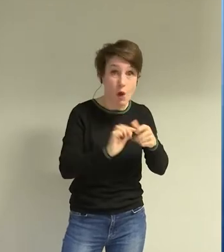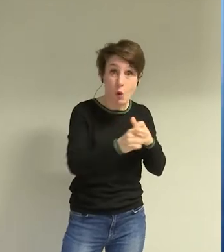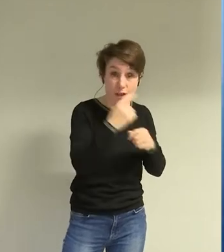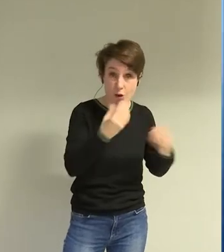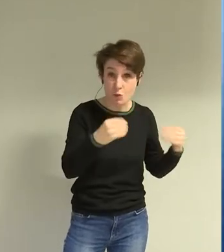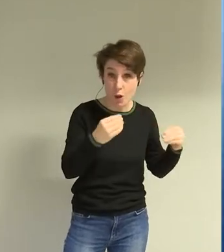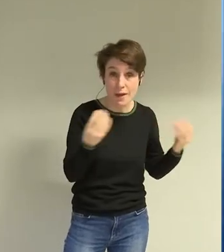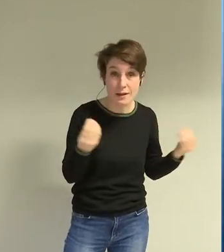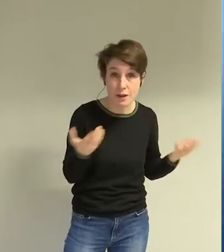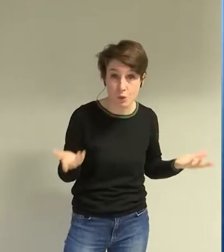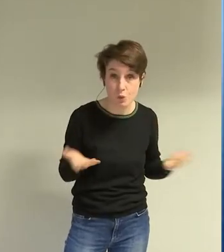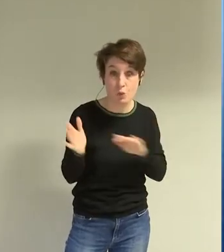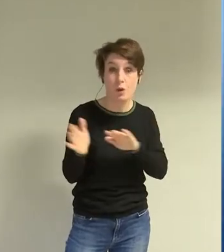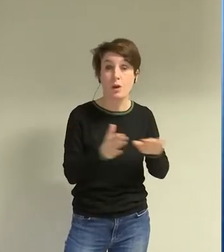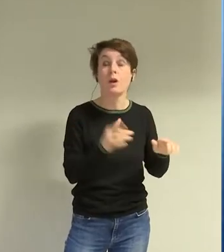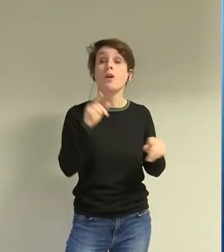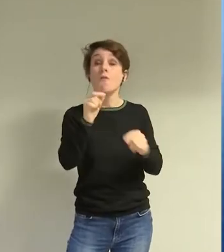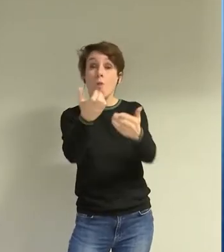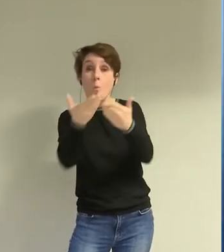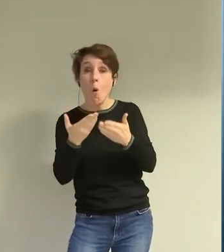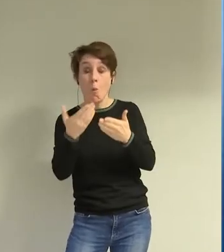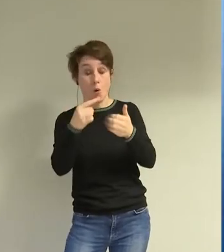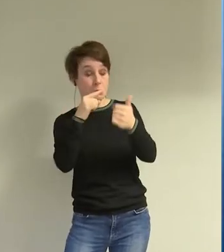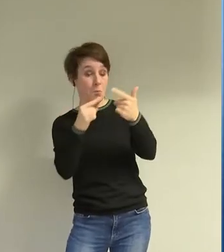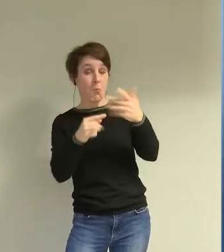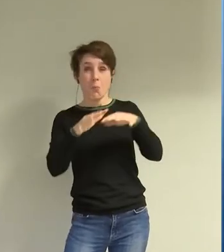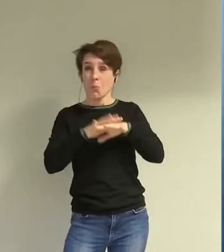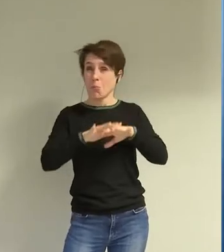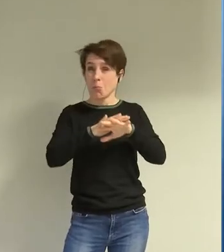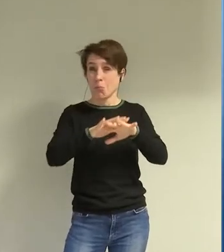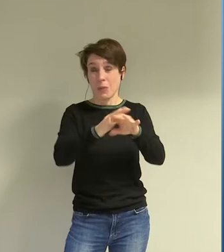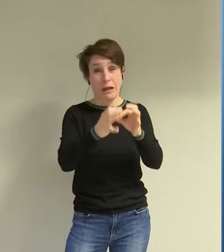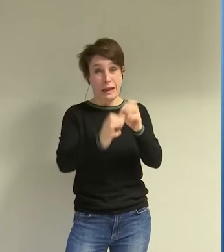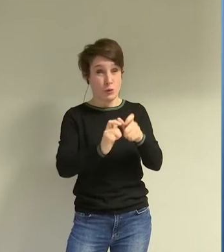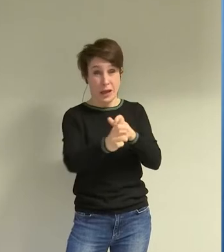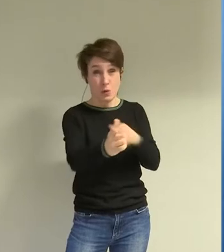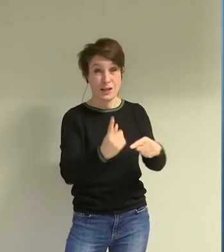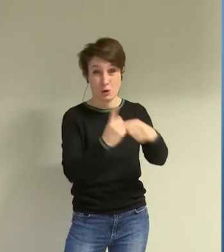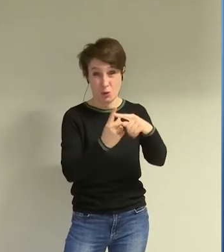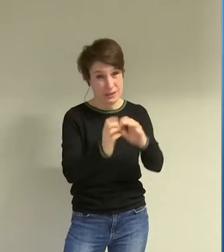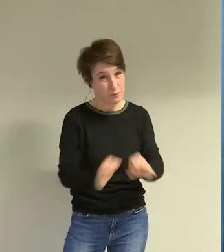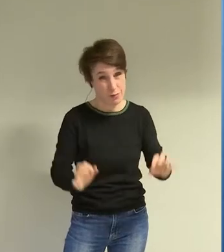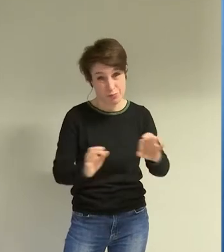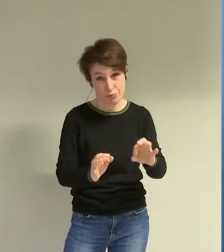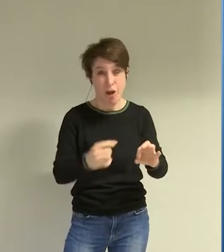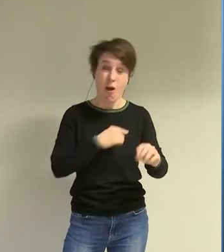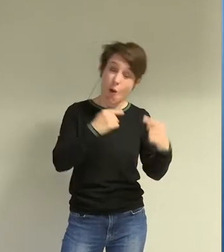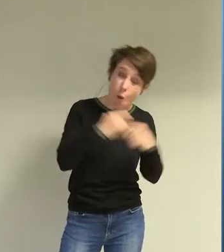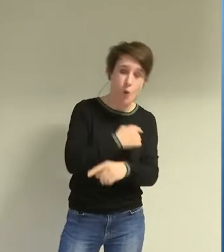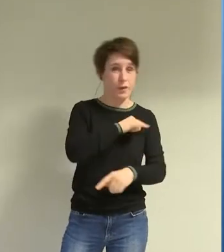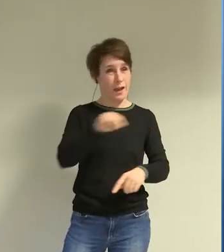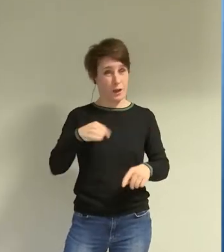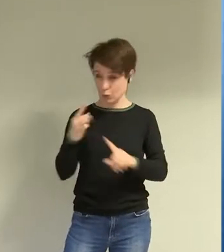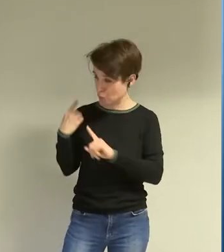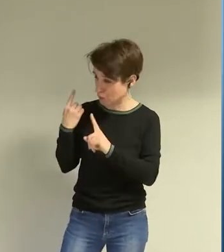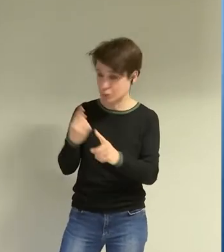dérouler une liste de propositions vagues et qui ne produiront pas d'effet alors que nous mettons sur la table depuis le début du mandat un